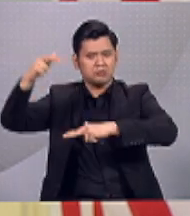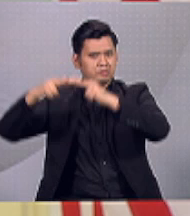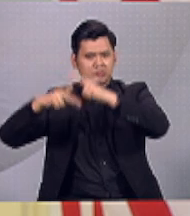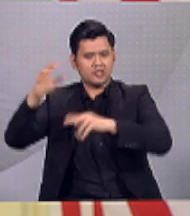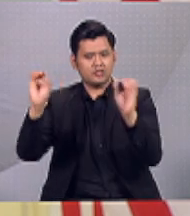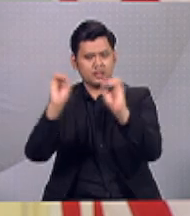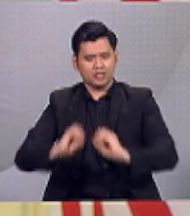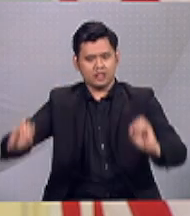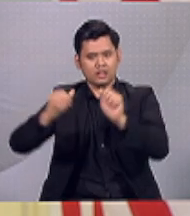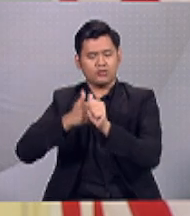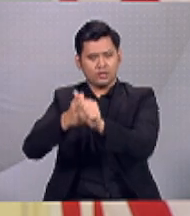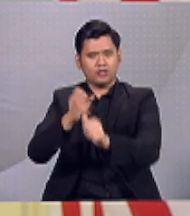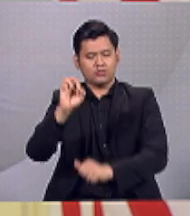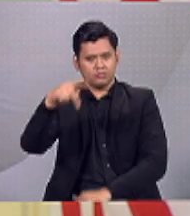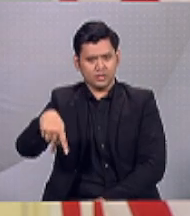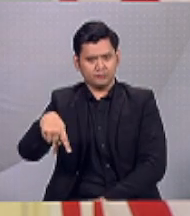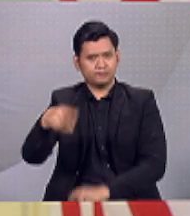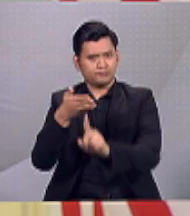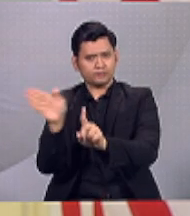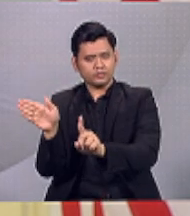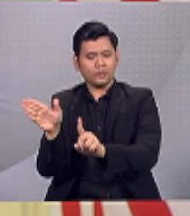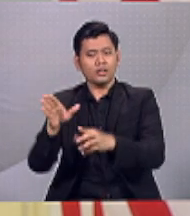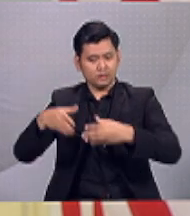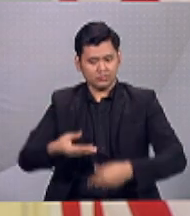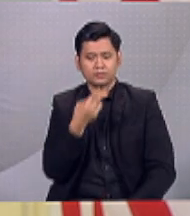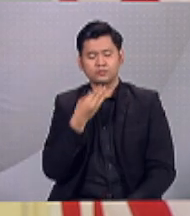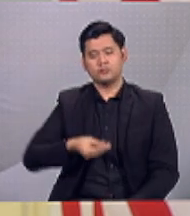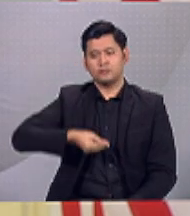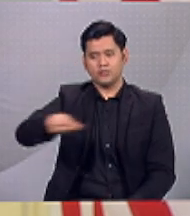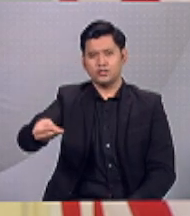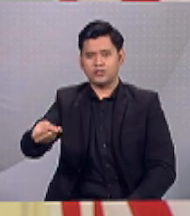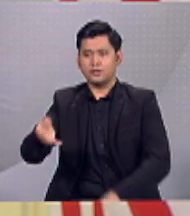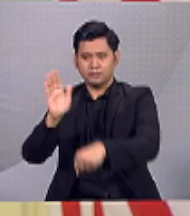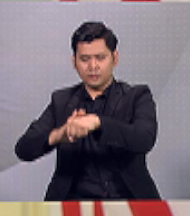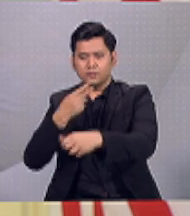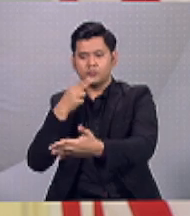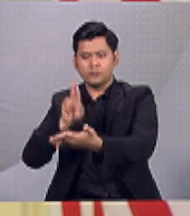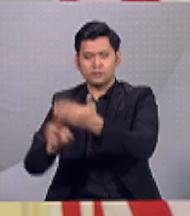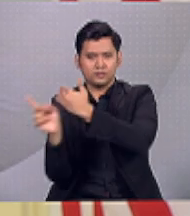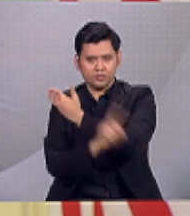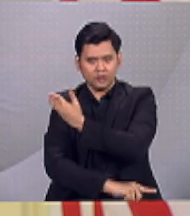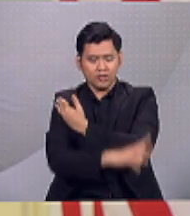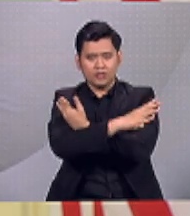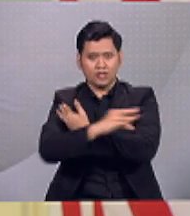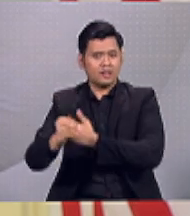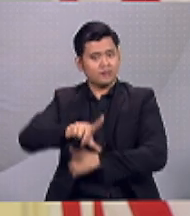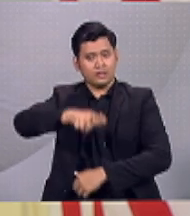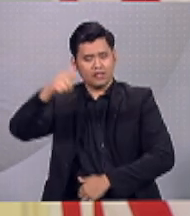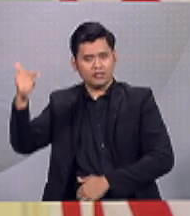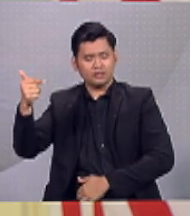SOP dan diberikan amaran, manakala baki 86 tapak binaan tidak